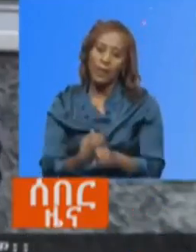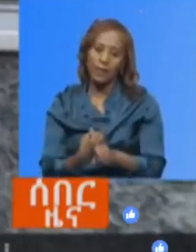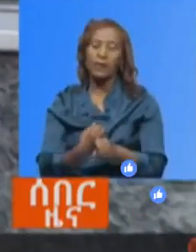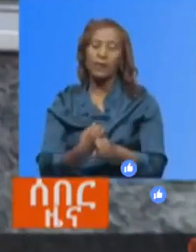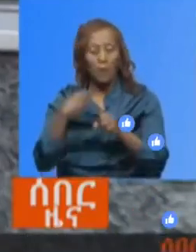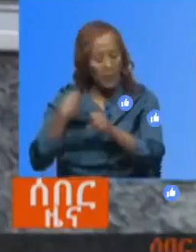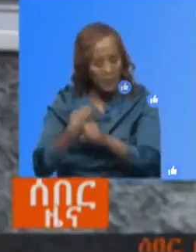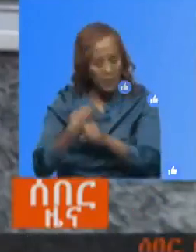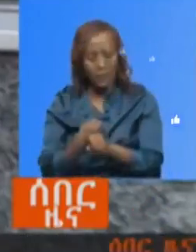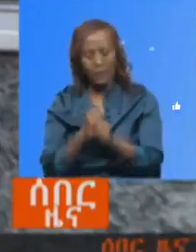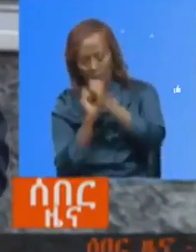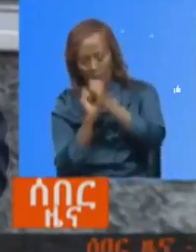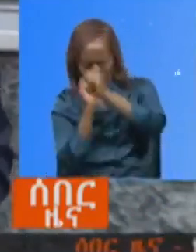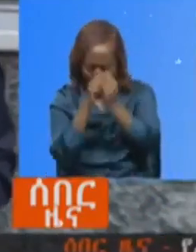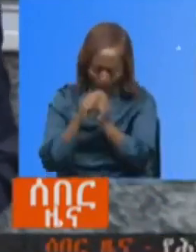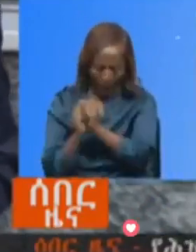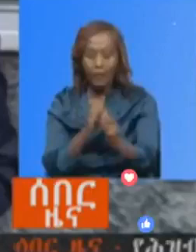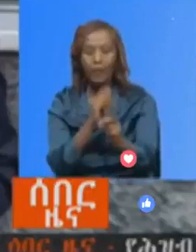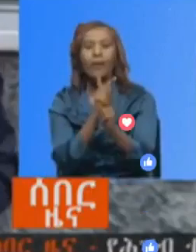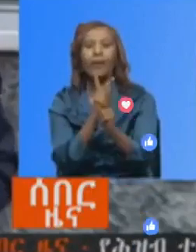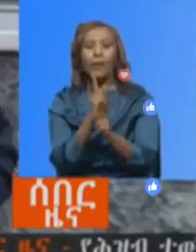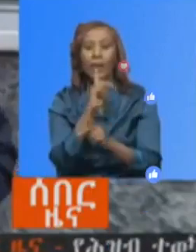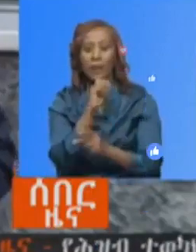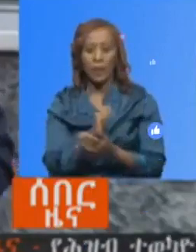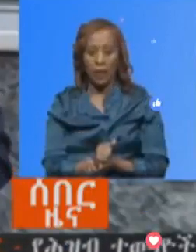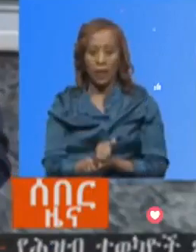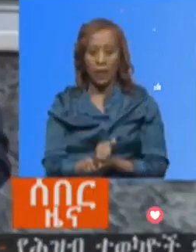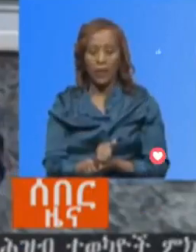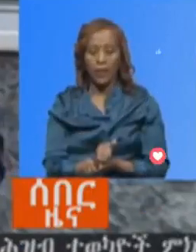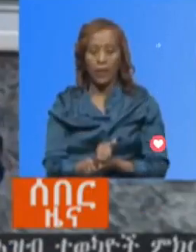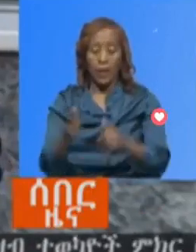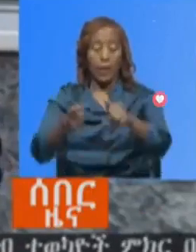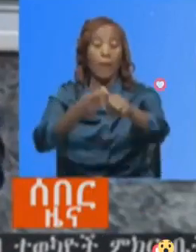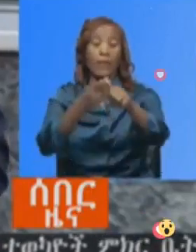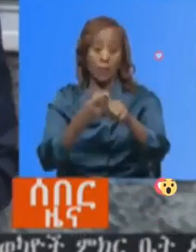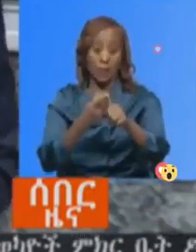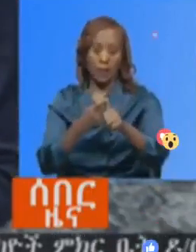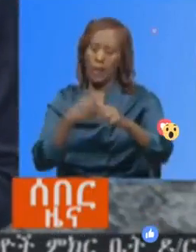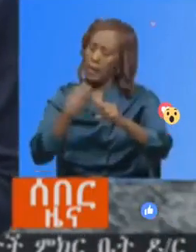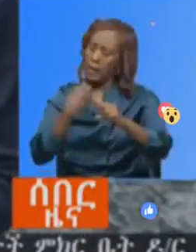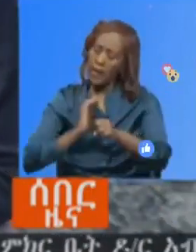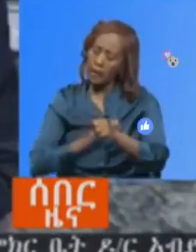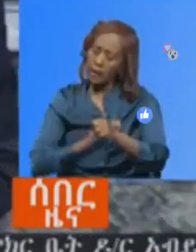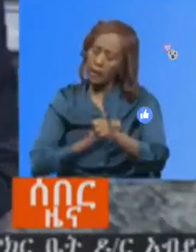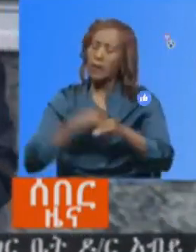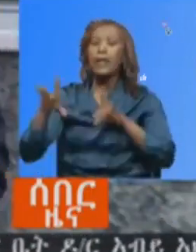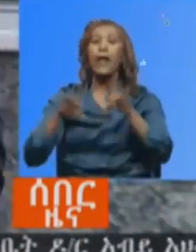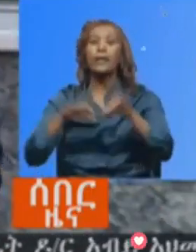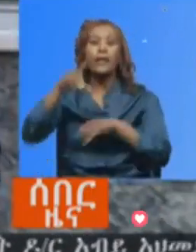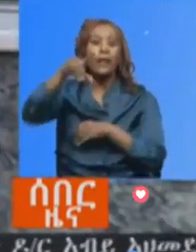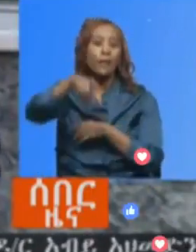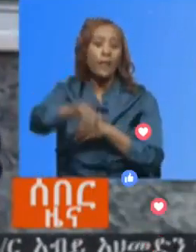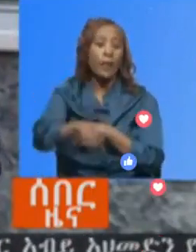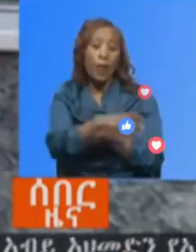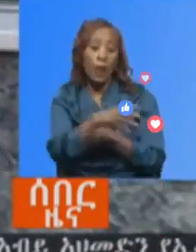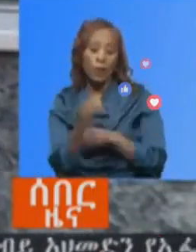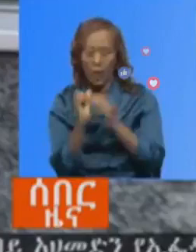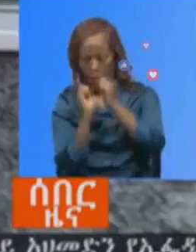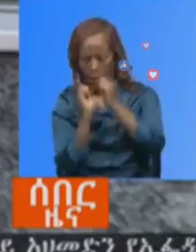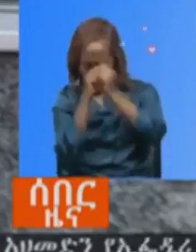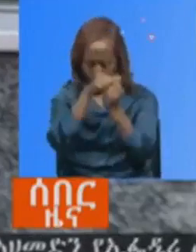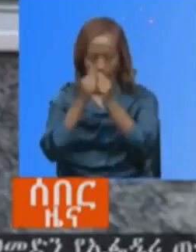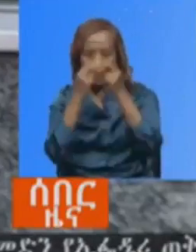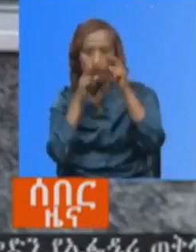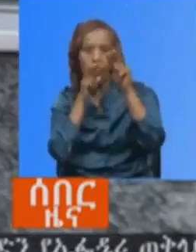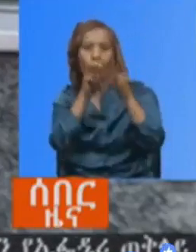መትጋት፣ መታገል ይጠበቅብናል። በመጀመሪያ ስራችን ልናደርገው የሚገባንና ትግላችን